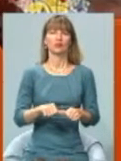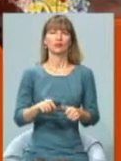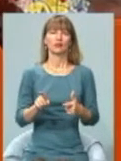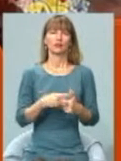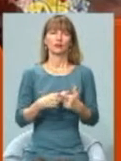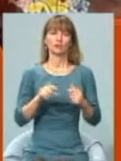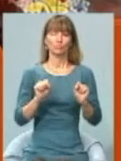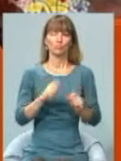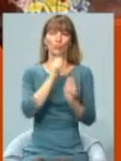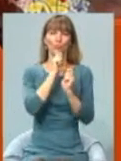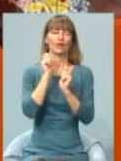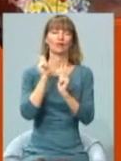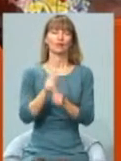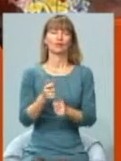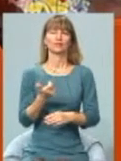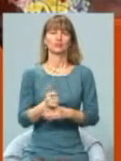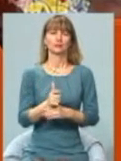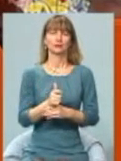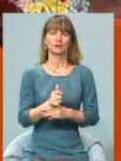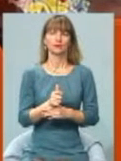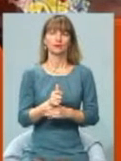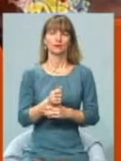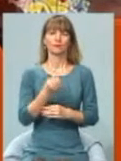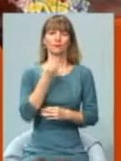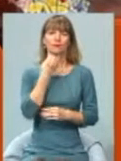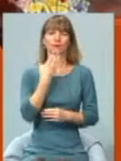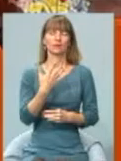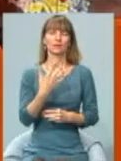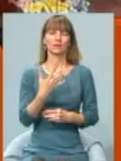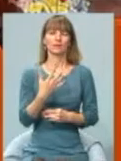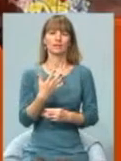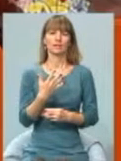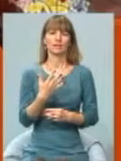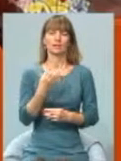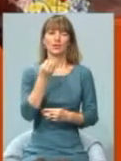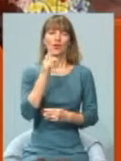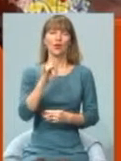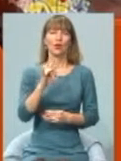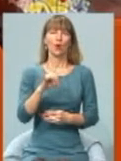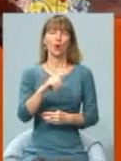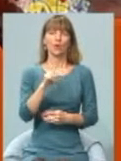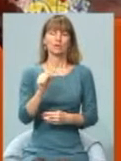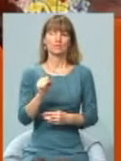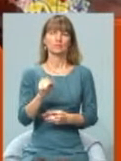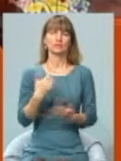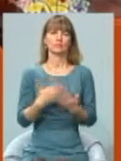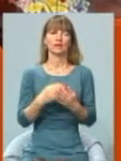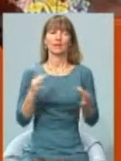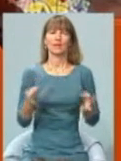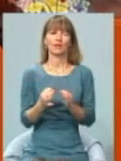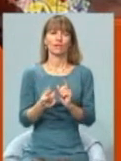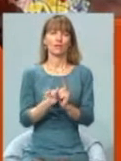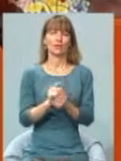ж можна подарувати дуже гарні квіти, наприклад, троянди. Троянди ніколи не відміняються, і